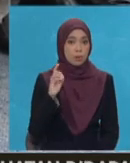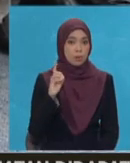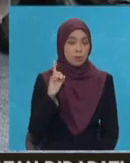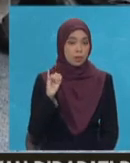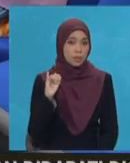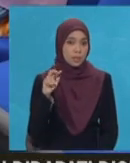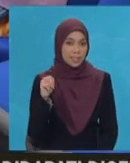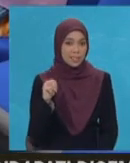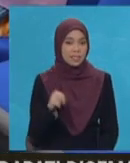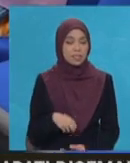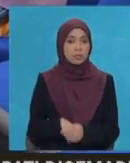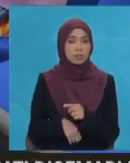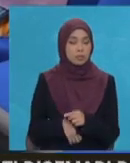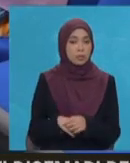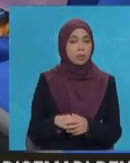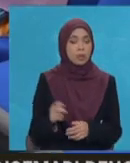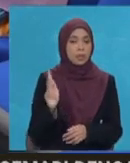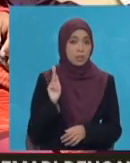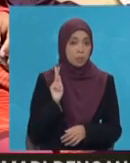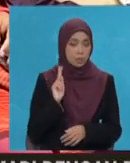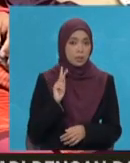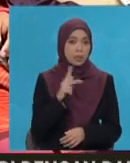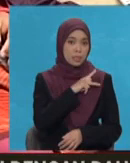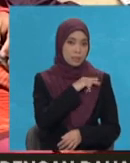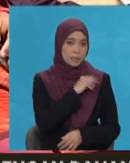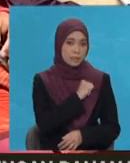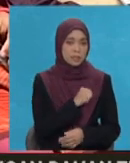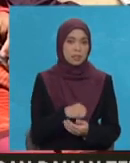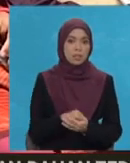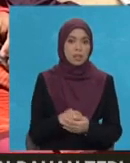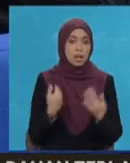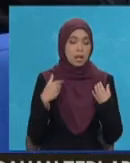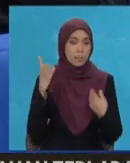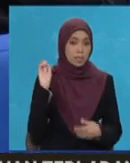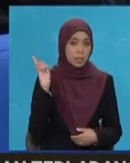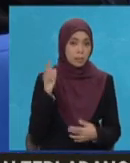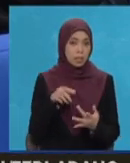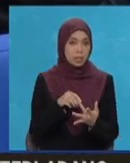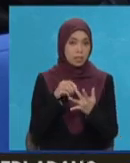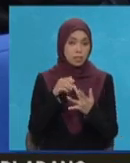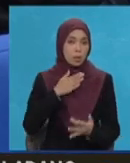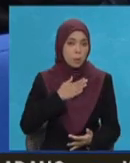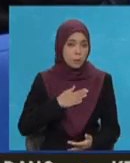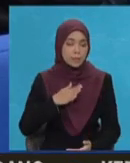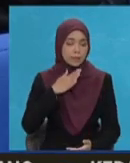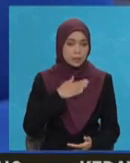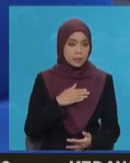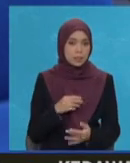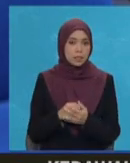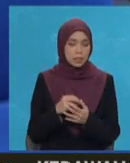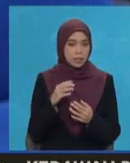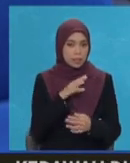Menteri Keuangan dan ekonomi majelis di srikan dengan ceramah khas bertajuk bersabar berikhtiar